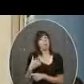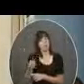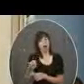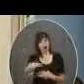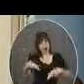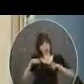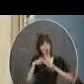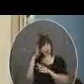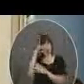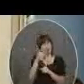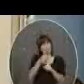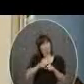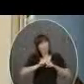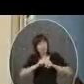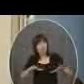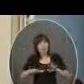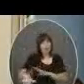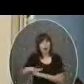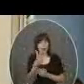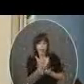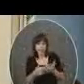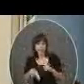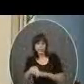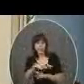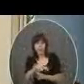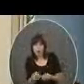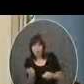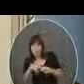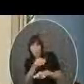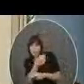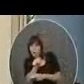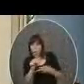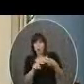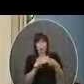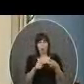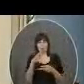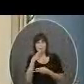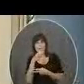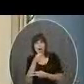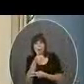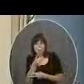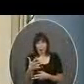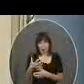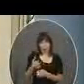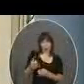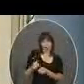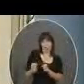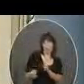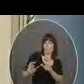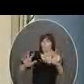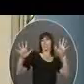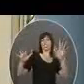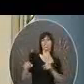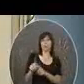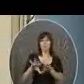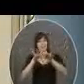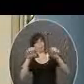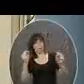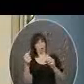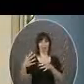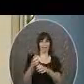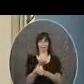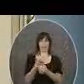les revenus des parents en général dans cette section-là ont augmenté? Est-ce que les mères ont obtenu magiquement leur diplôme d